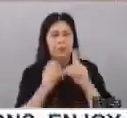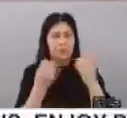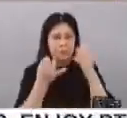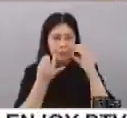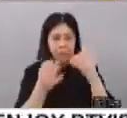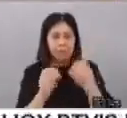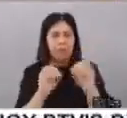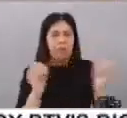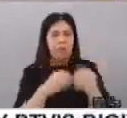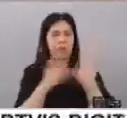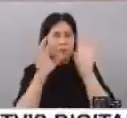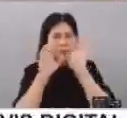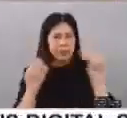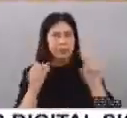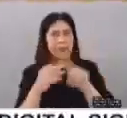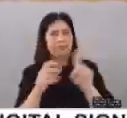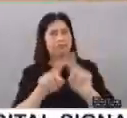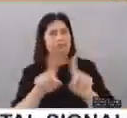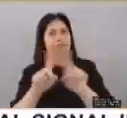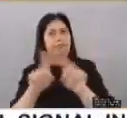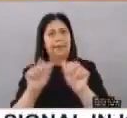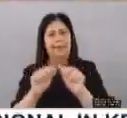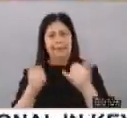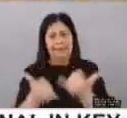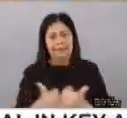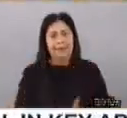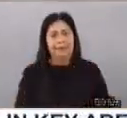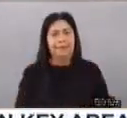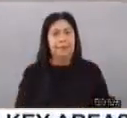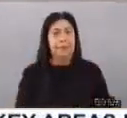campaign. Narito po ang report.